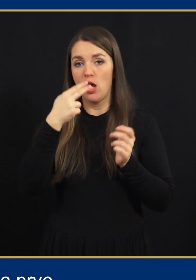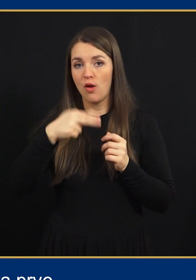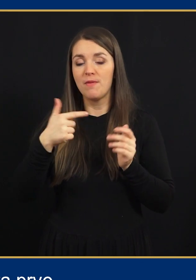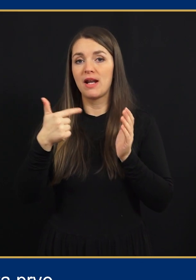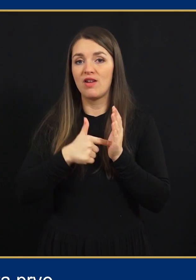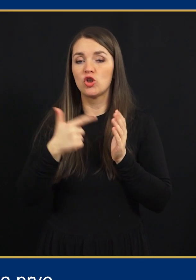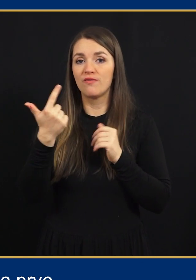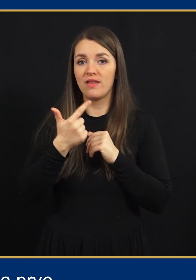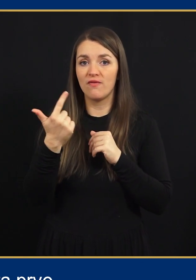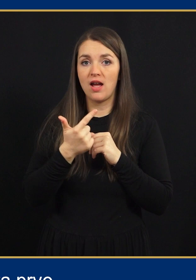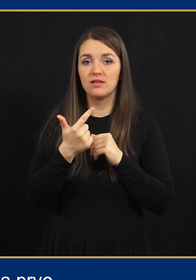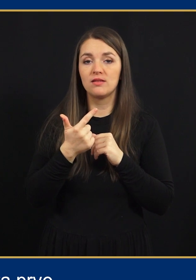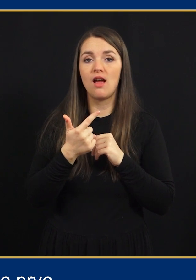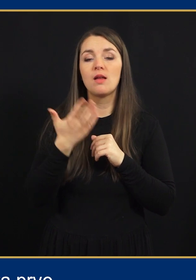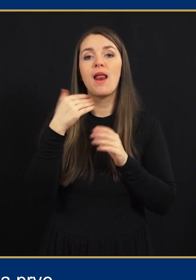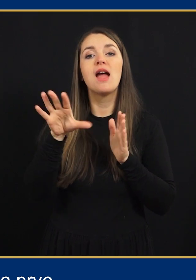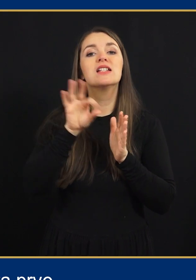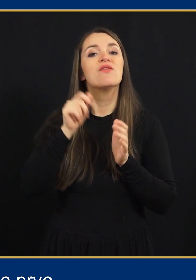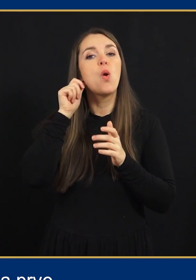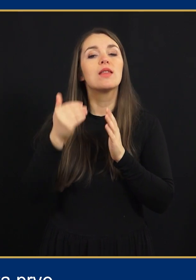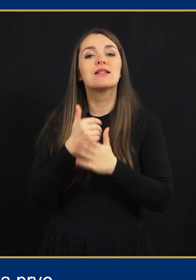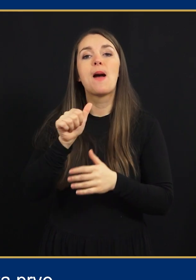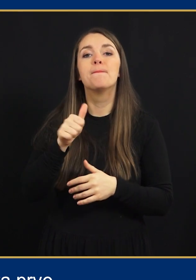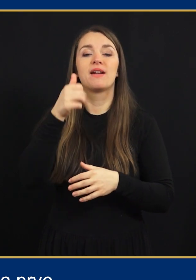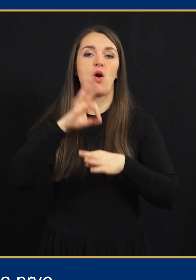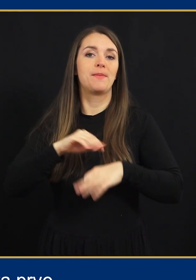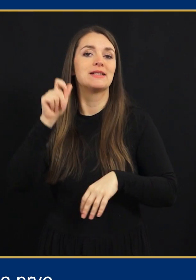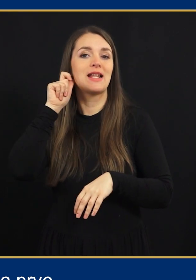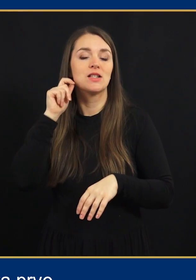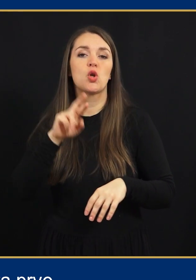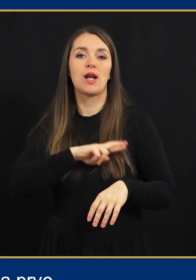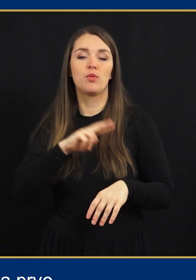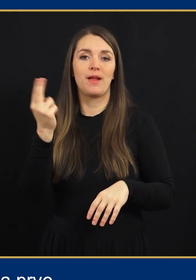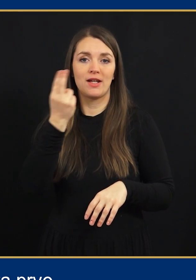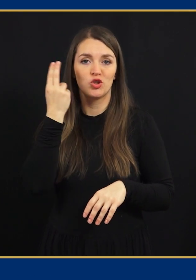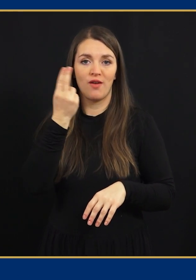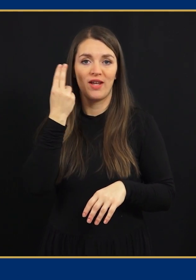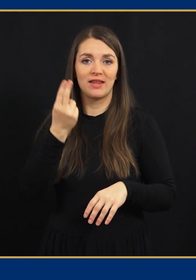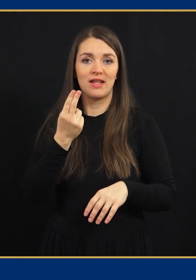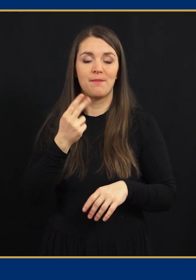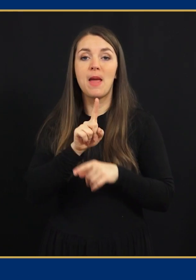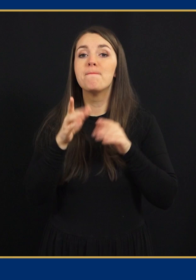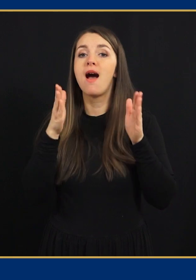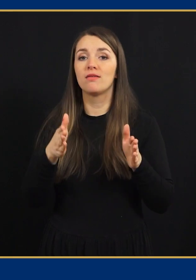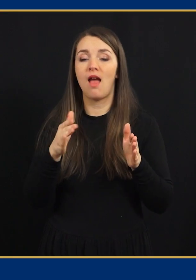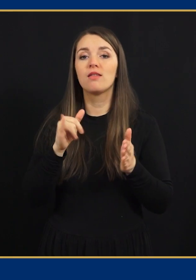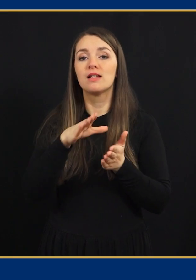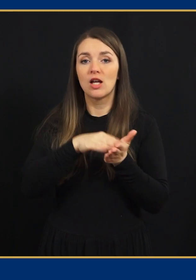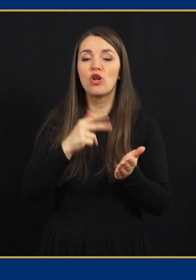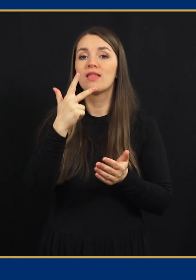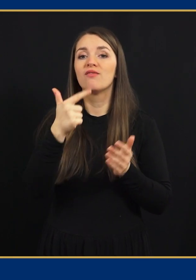novembra 2022 izvoljena za prvo predsednico Republike Slovenije. Mandat je